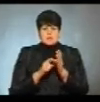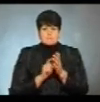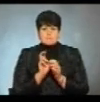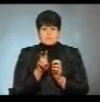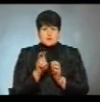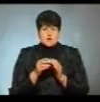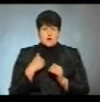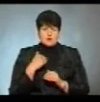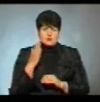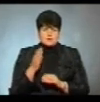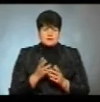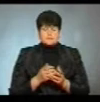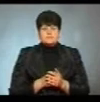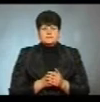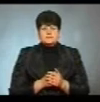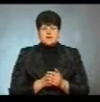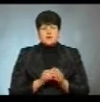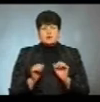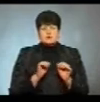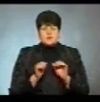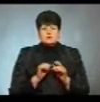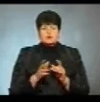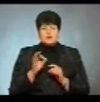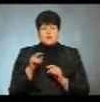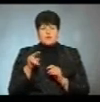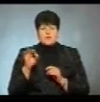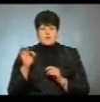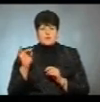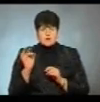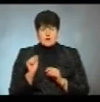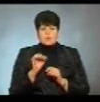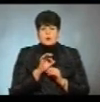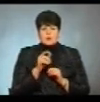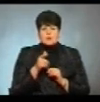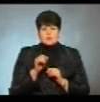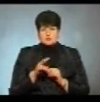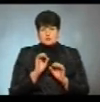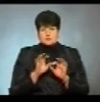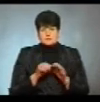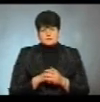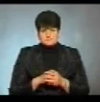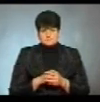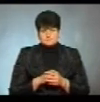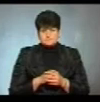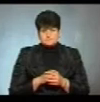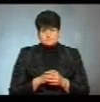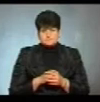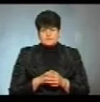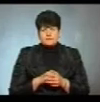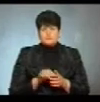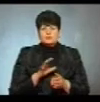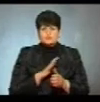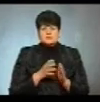дільниці. Координатор громадянської мережі «Опора» Ольга Галушка розповіла про такі порушення. Була